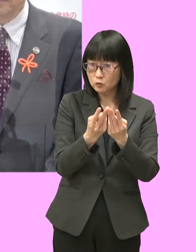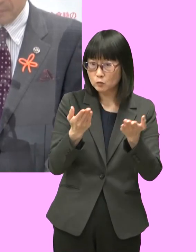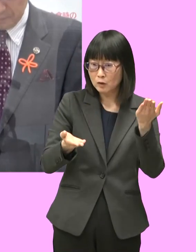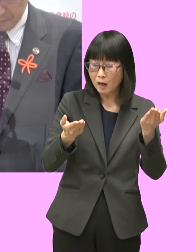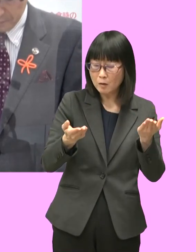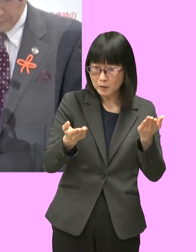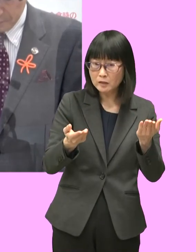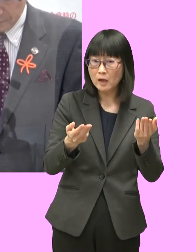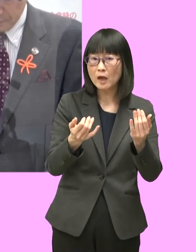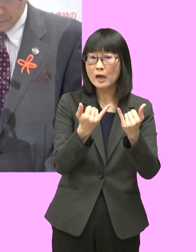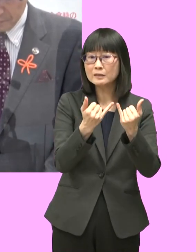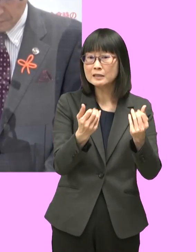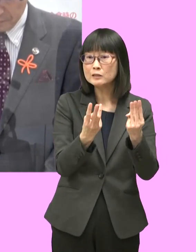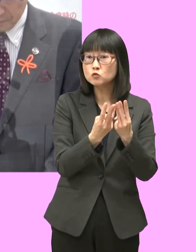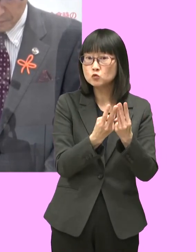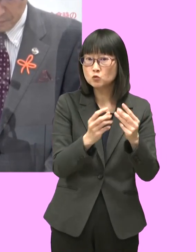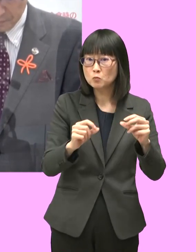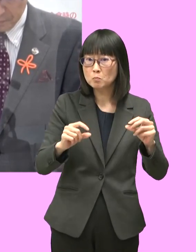に